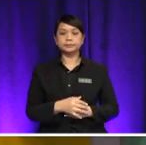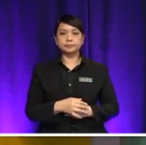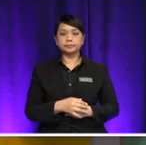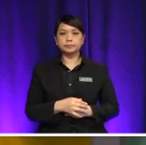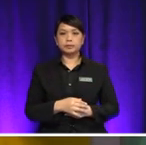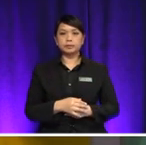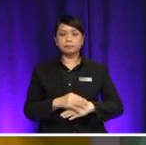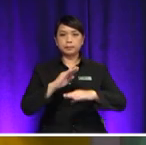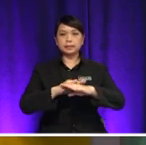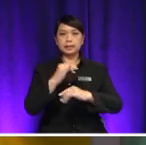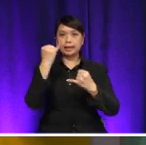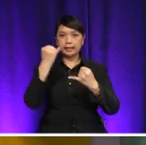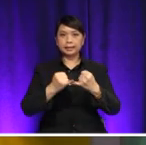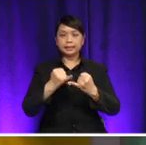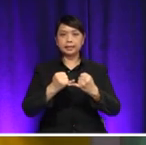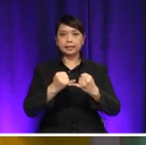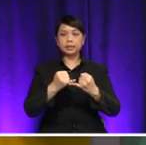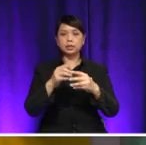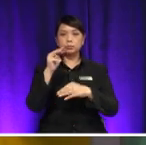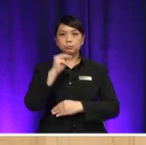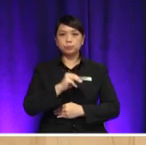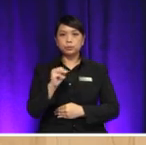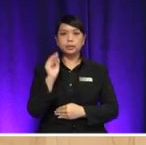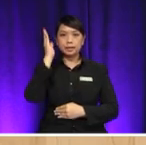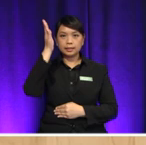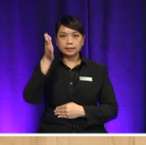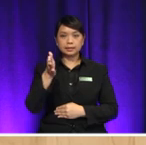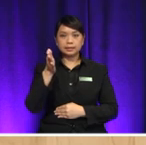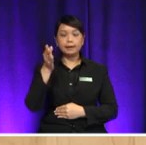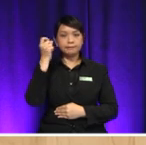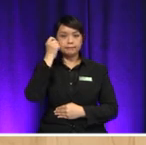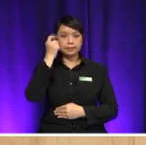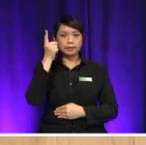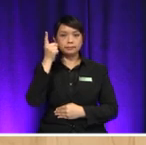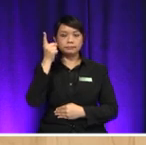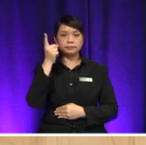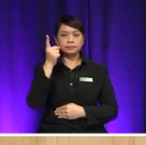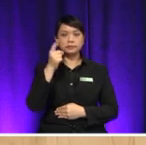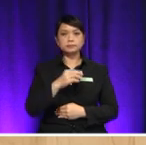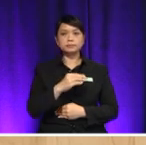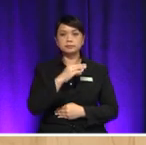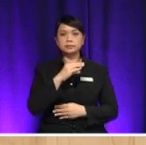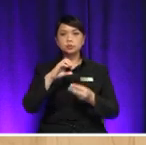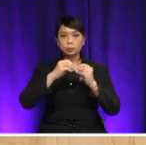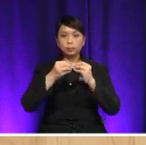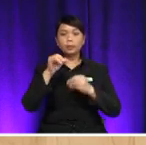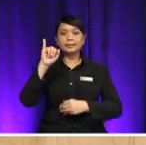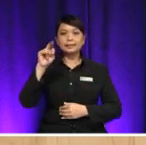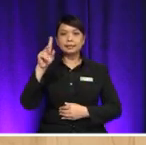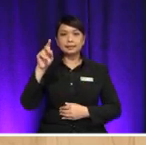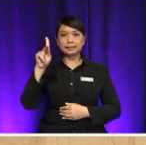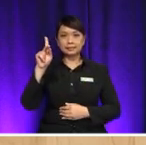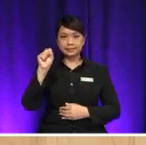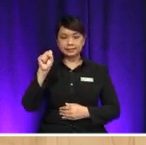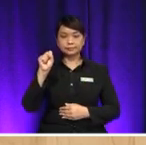pada akhir siaran murid akan dapat mentapse dan mentaksi nombo index mentarik